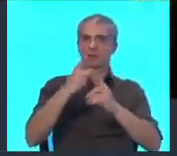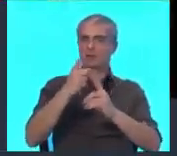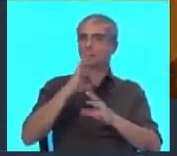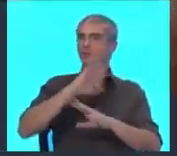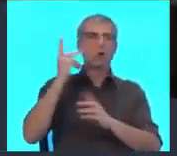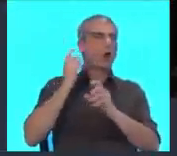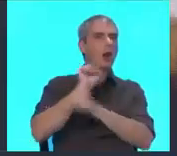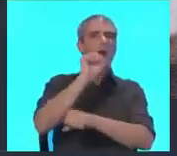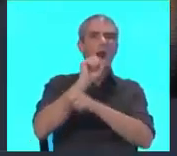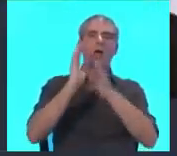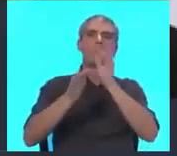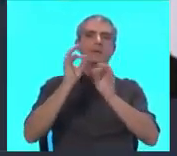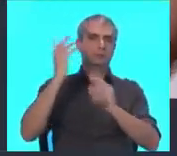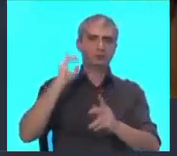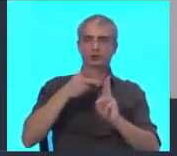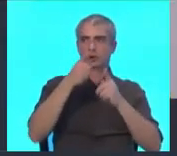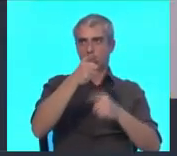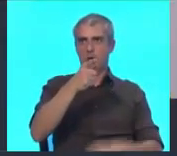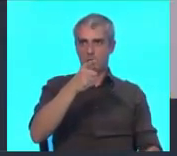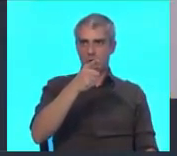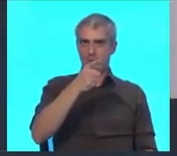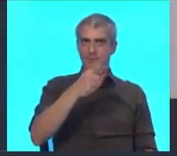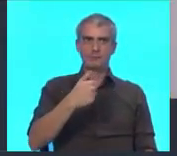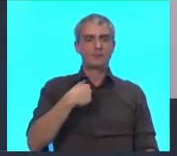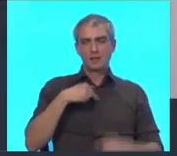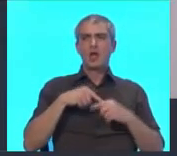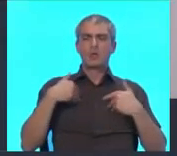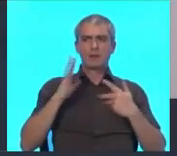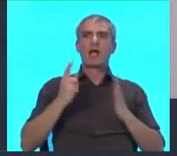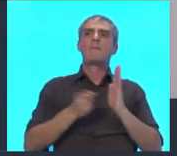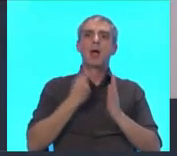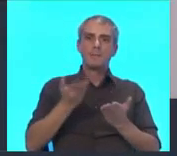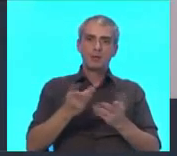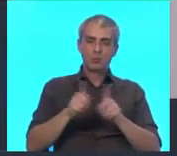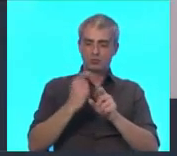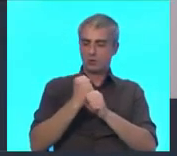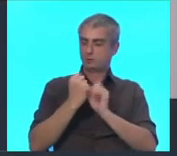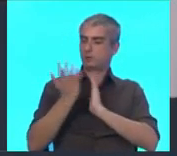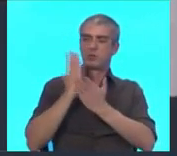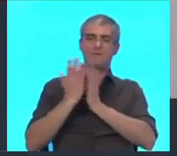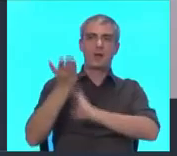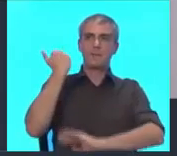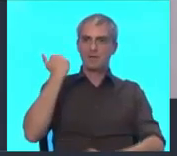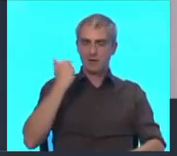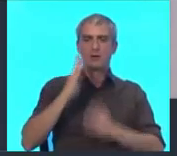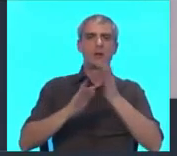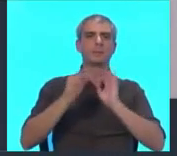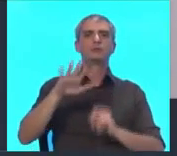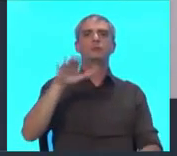הערכאות השיפוטיות העומדות לרשותו. אני אופטימי שגם הפעם, כמו שעשינו בעבר, בית המשפט